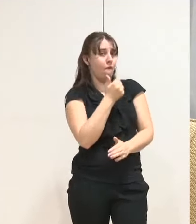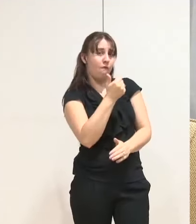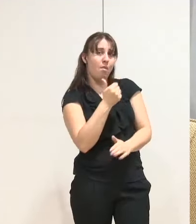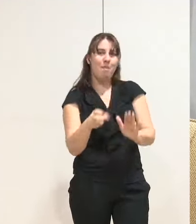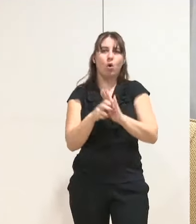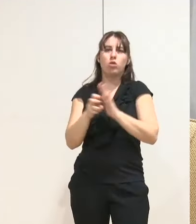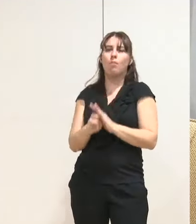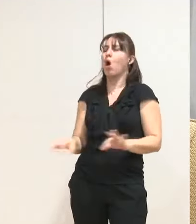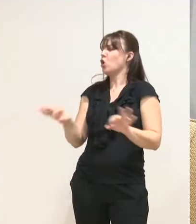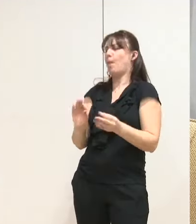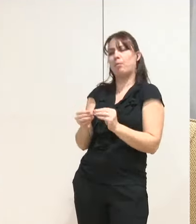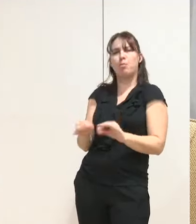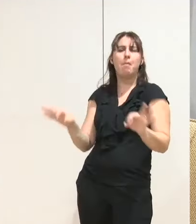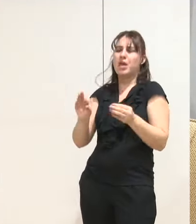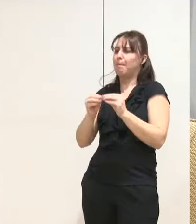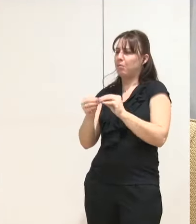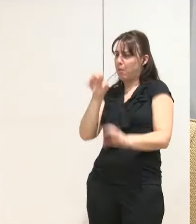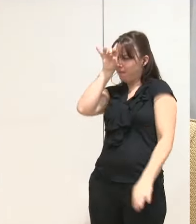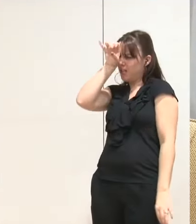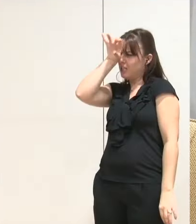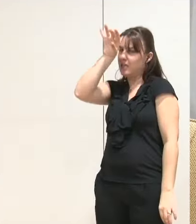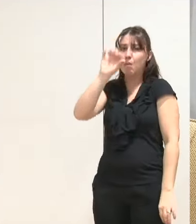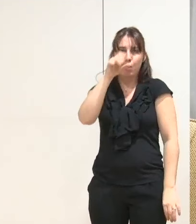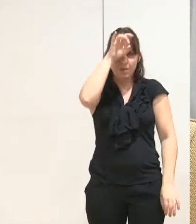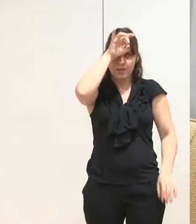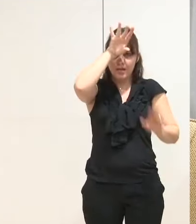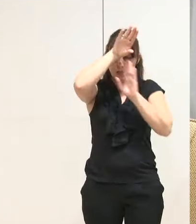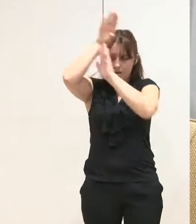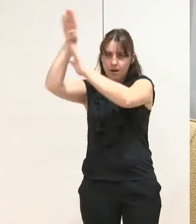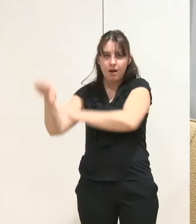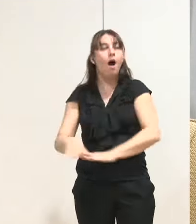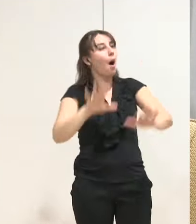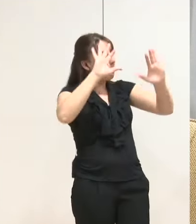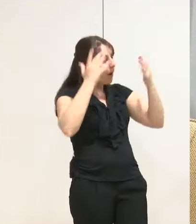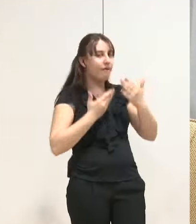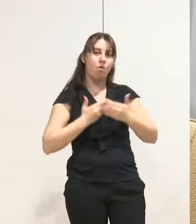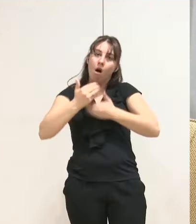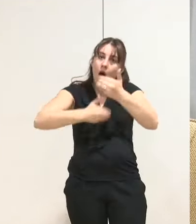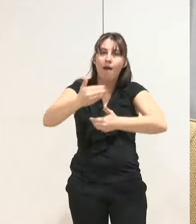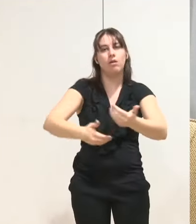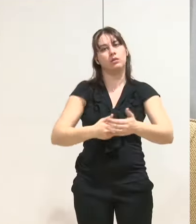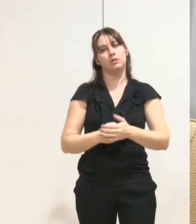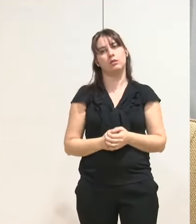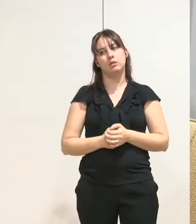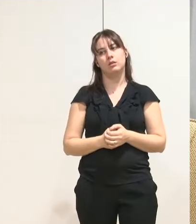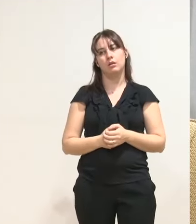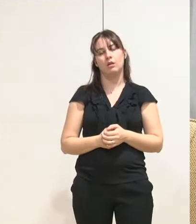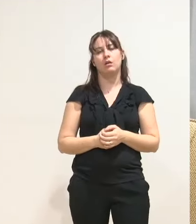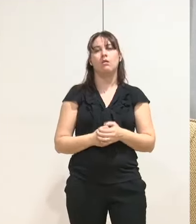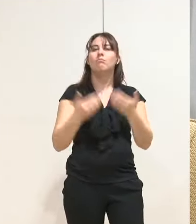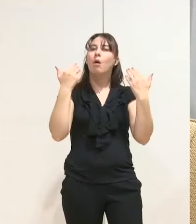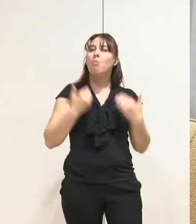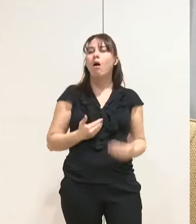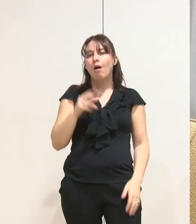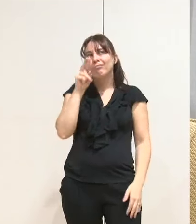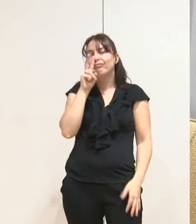grenobble déjà vous aurez fait le premier pas en la matière ah je veux vous faire part d'une petite